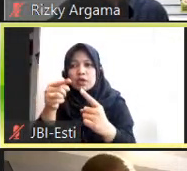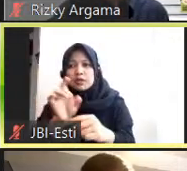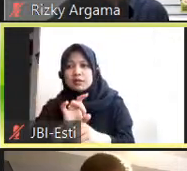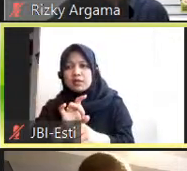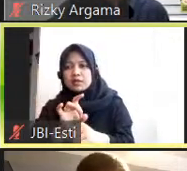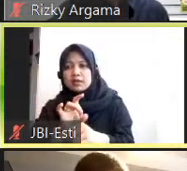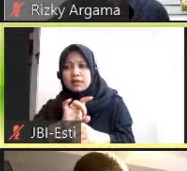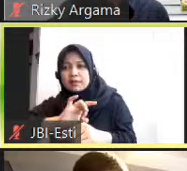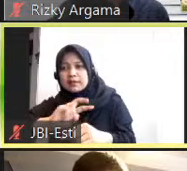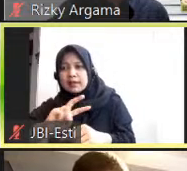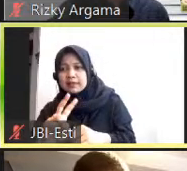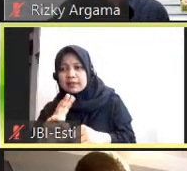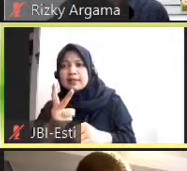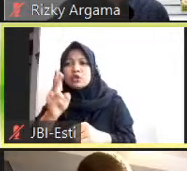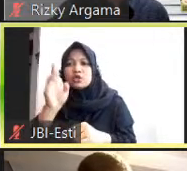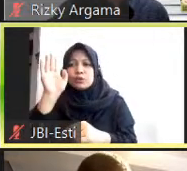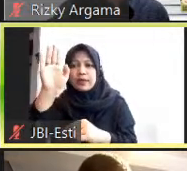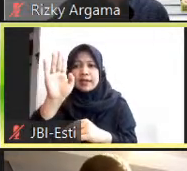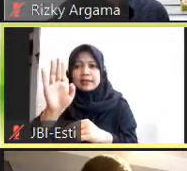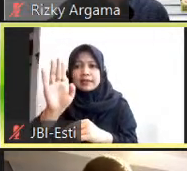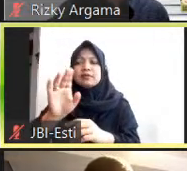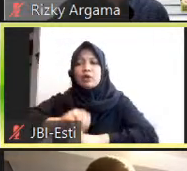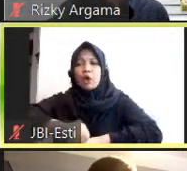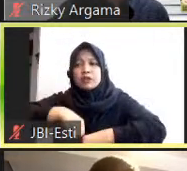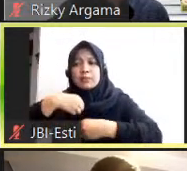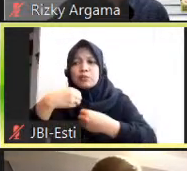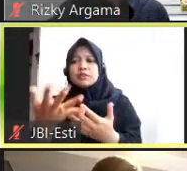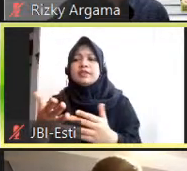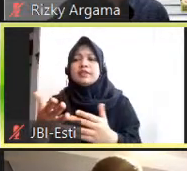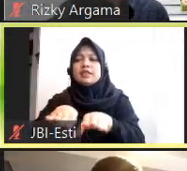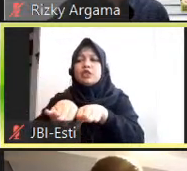efektif dalam memberikan kontribusinya. Ya.